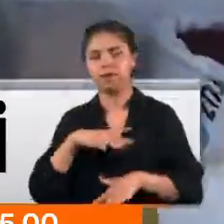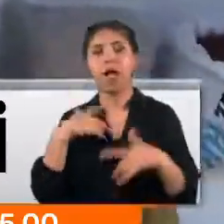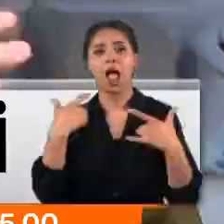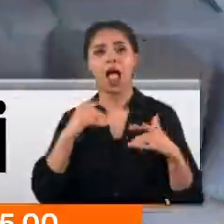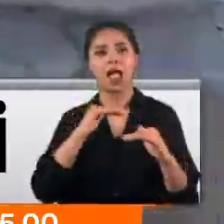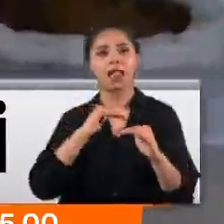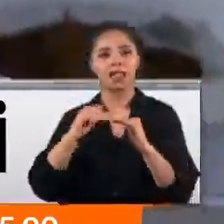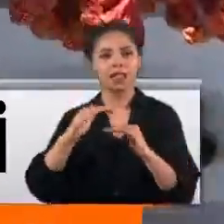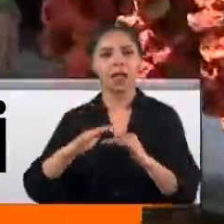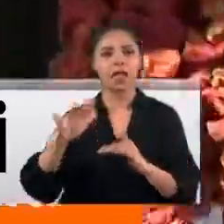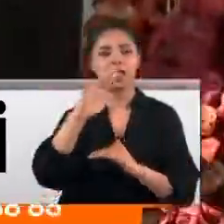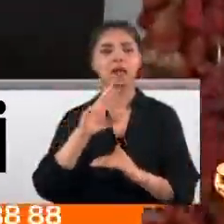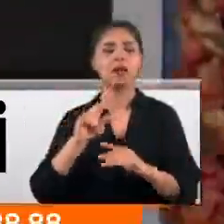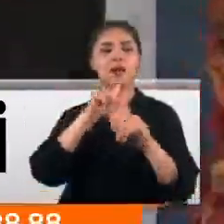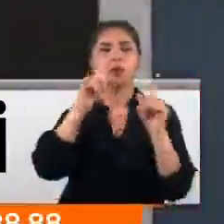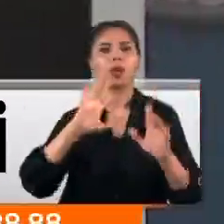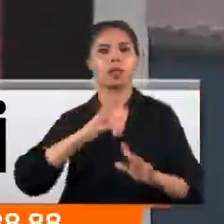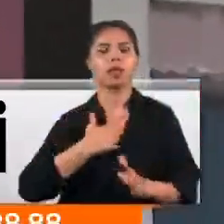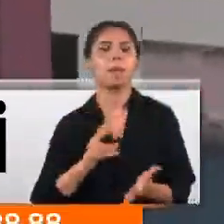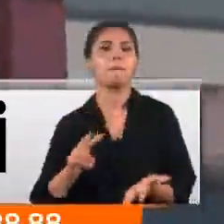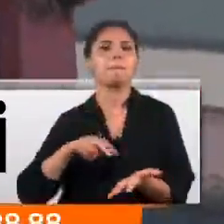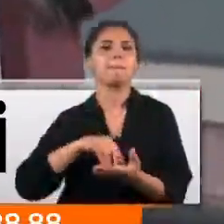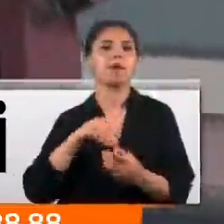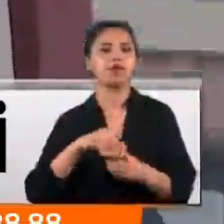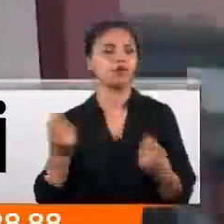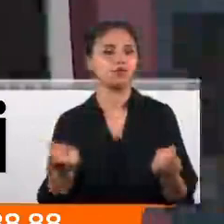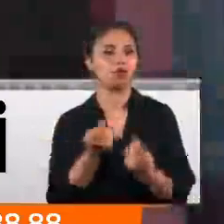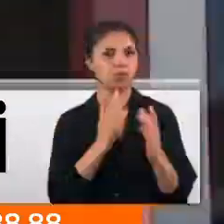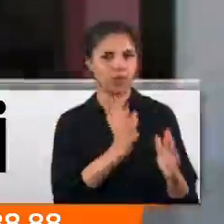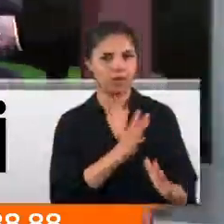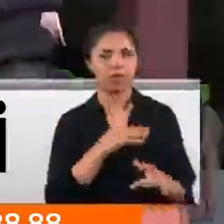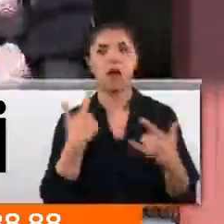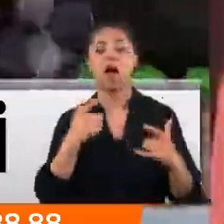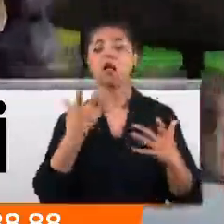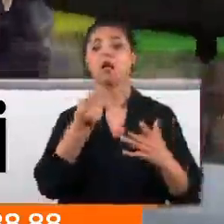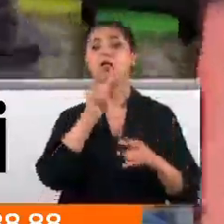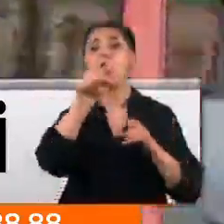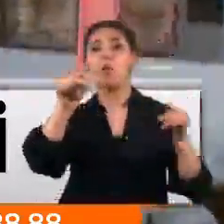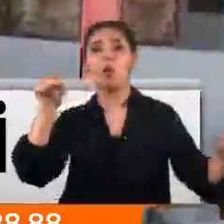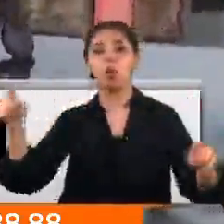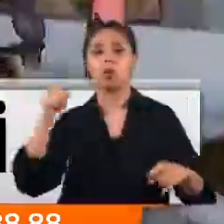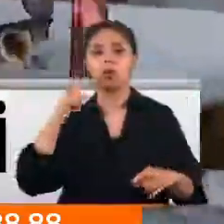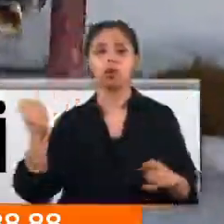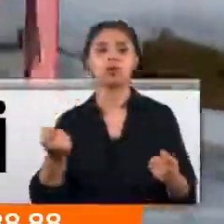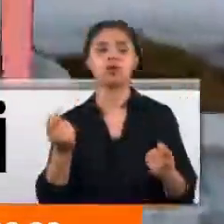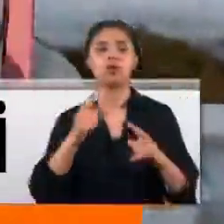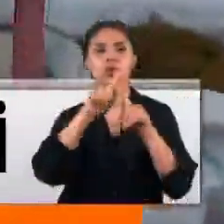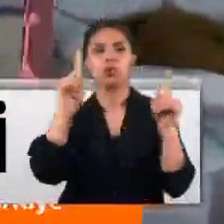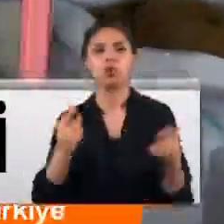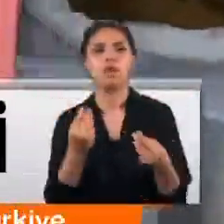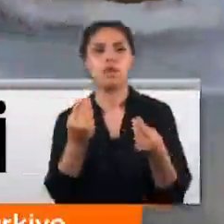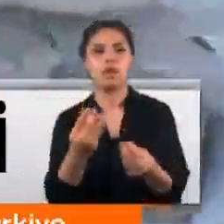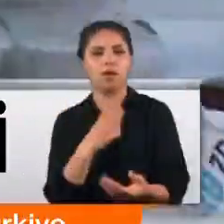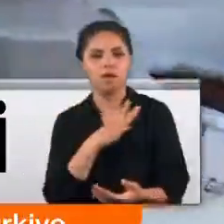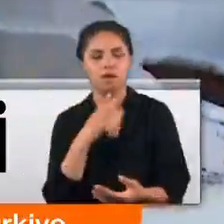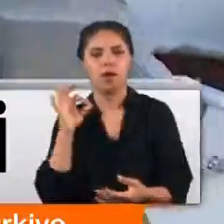Hataylıların, esnafın ayağa kalkması için çalışmalar devam ediyor ve Hatay'da birçok noktada esnafa geçici iş yerleri teslim edilmeye başlandı. Şu